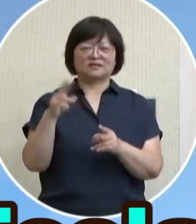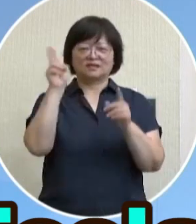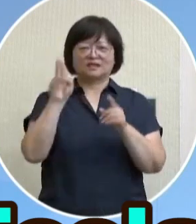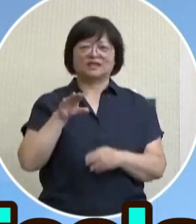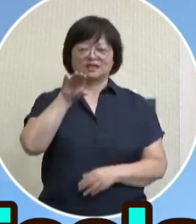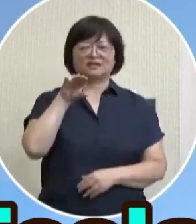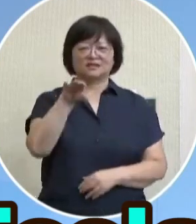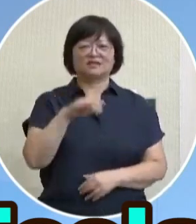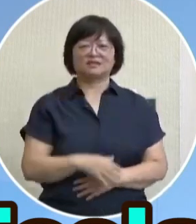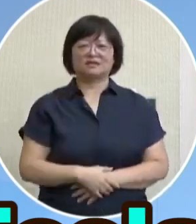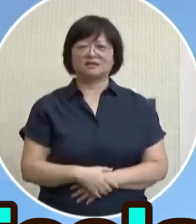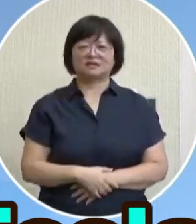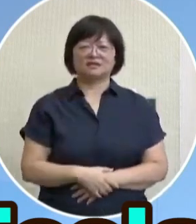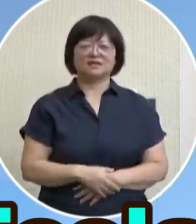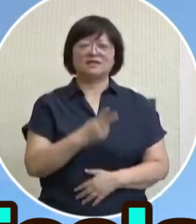Amazon，